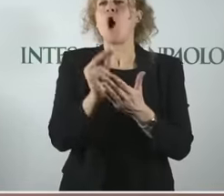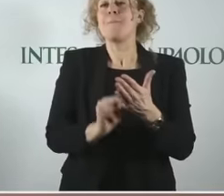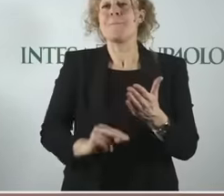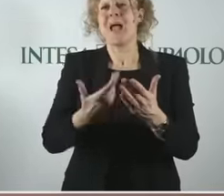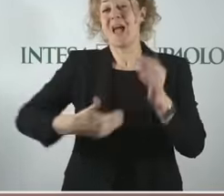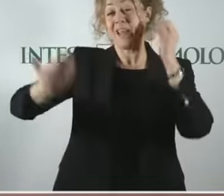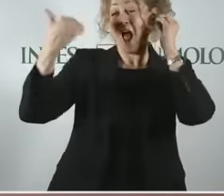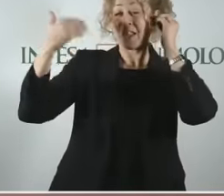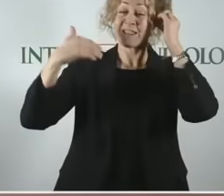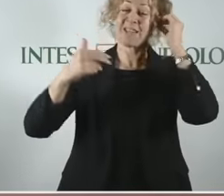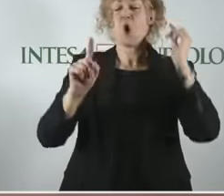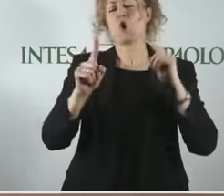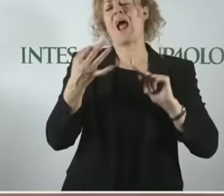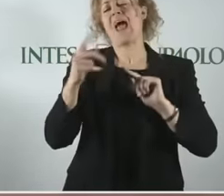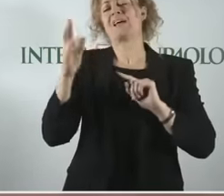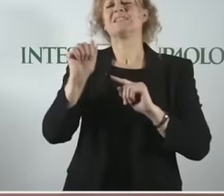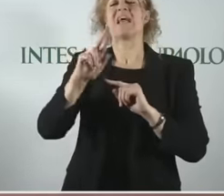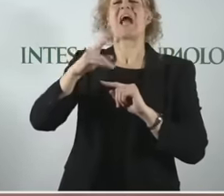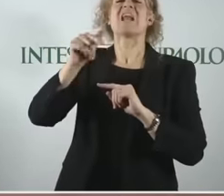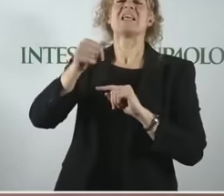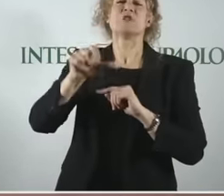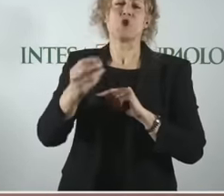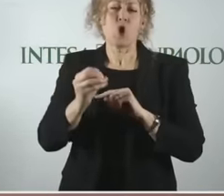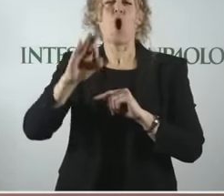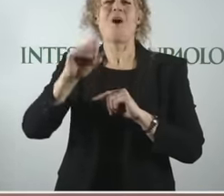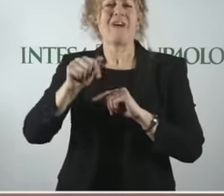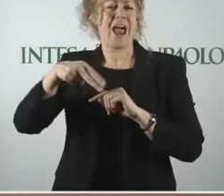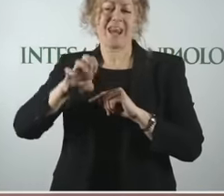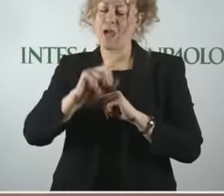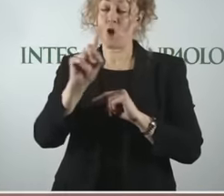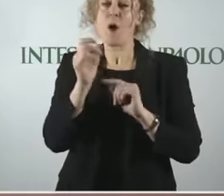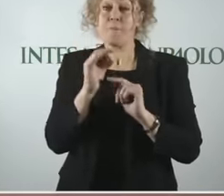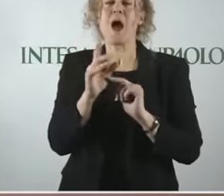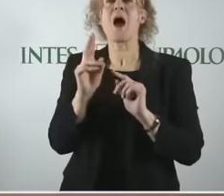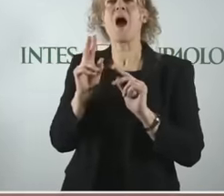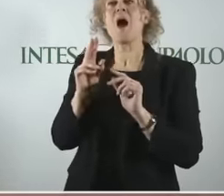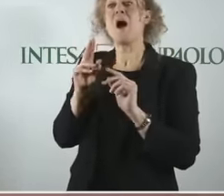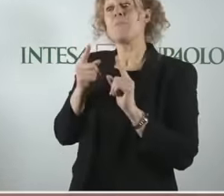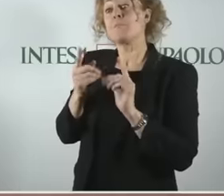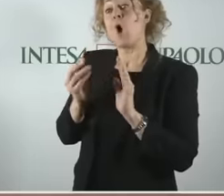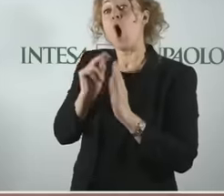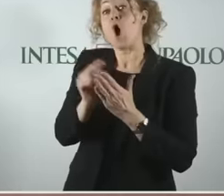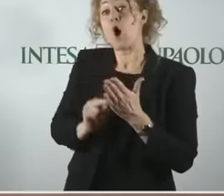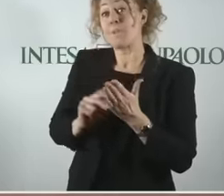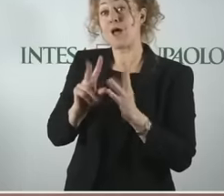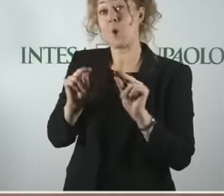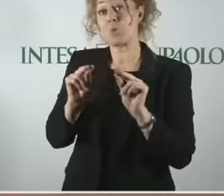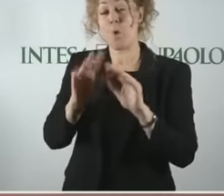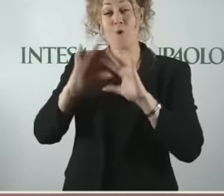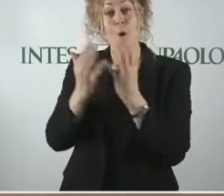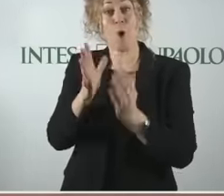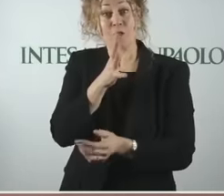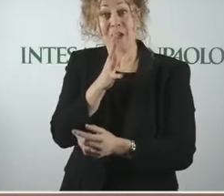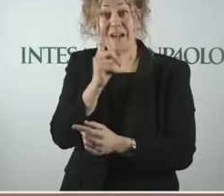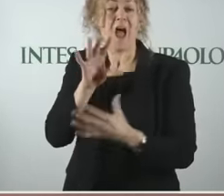Aristofane che se du volle erano un po' variate ma poi la commedia nuova del mondo greco è terribilmente legata a questi Cliché